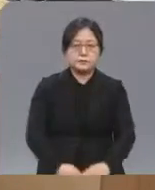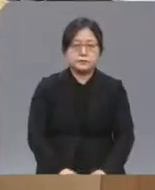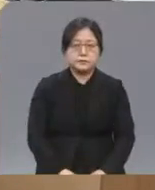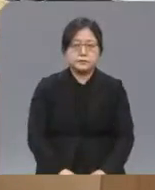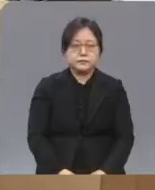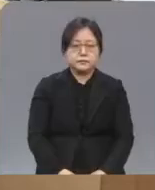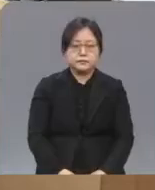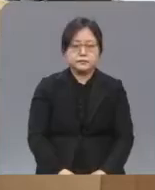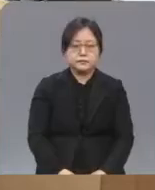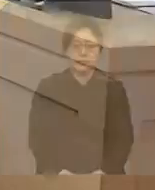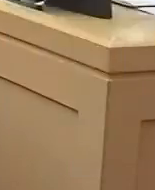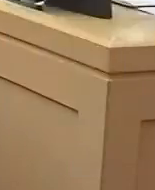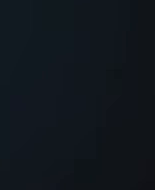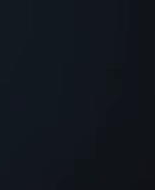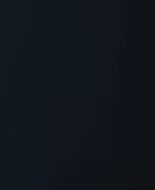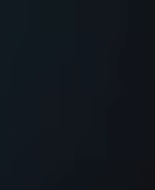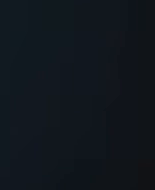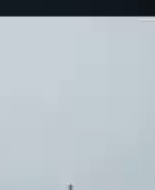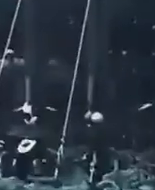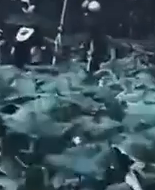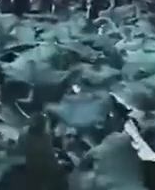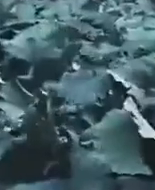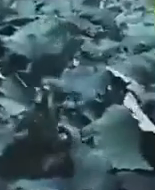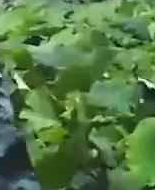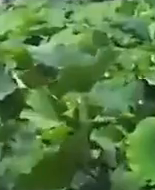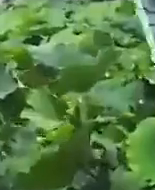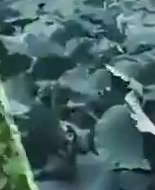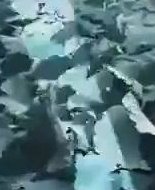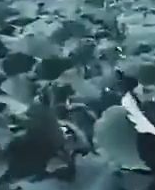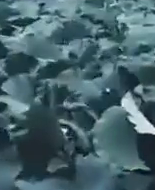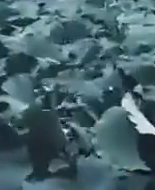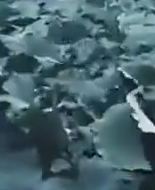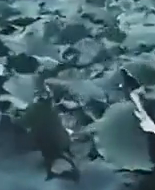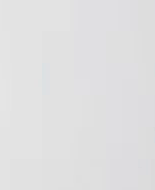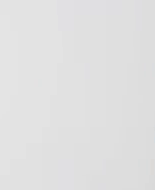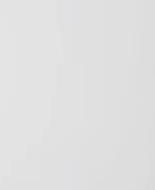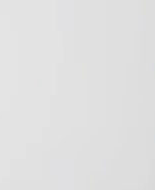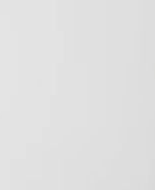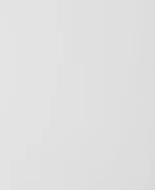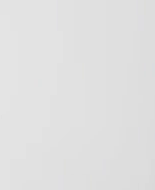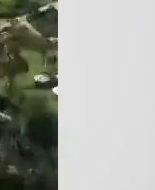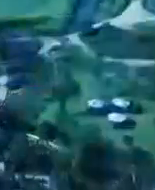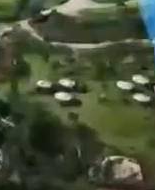뉴스 김광진입니다.